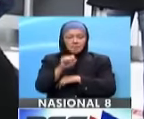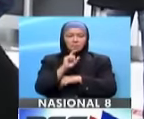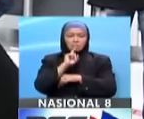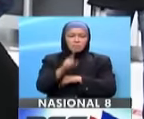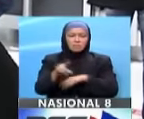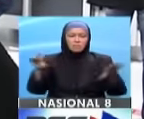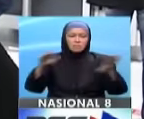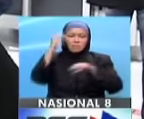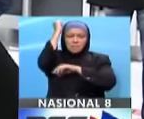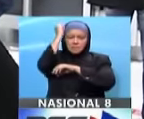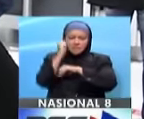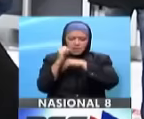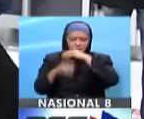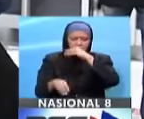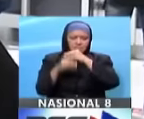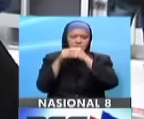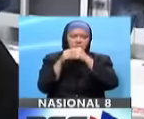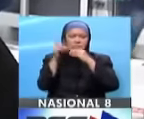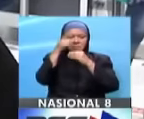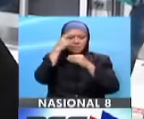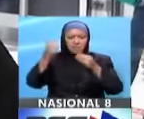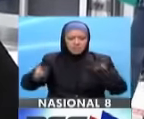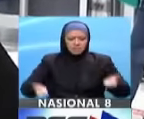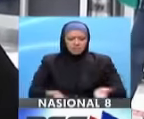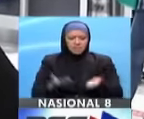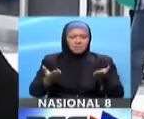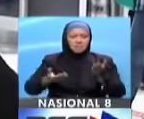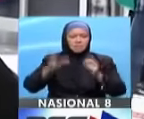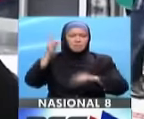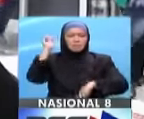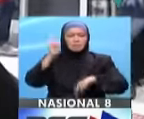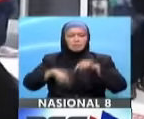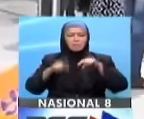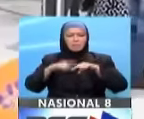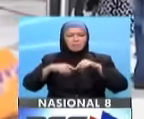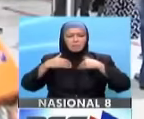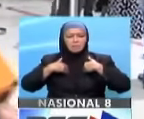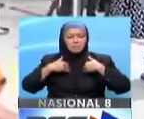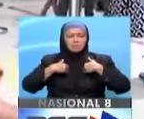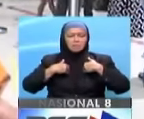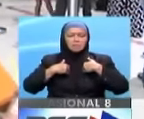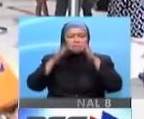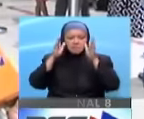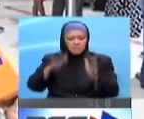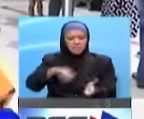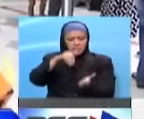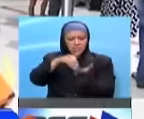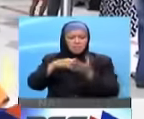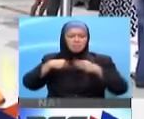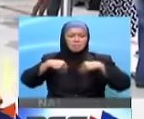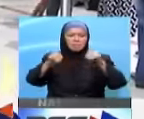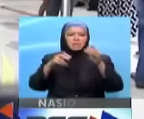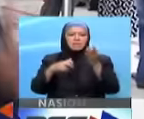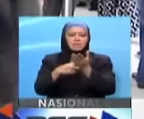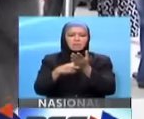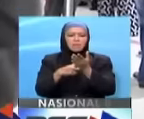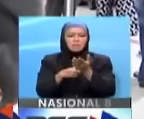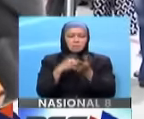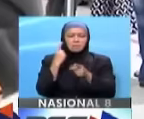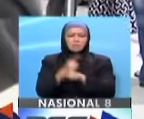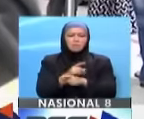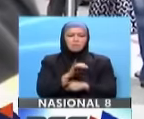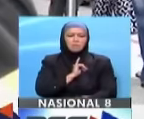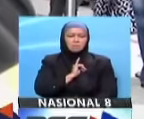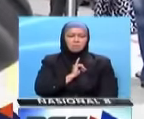lah. Sebab sini kan tidak dibenarkan ada ulat-ulat tiket lah. Betul-betul. Saya beli sesakit macam saya tak boleh